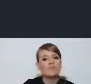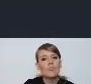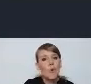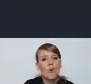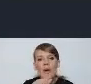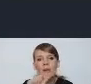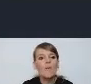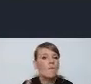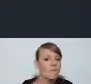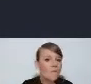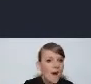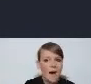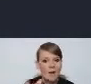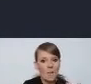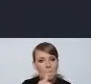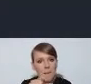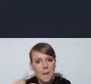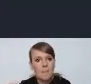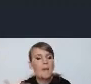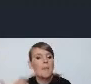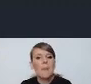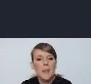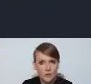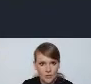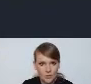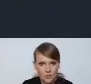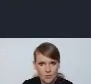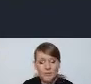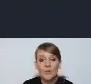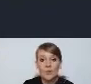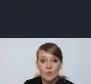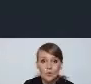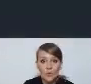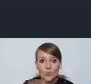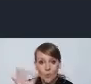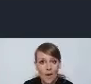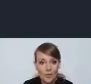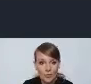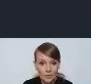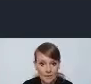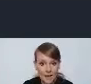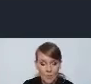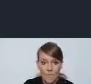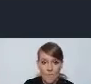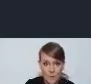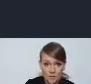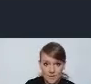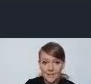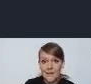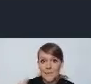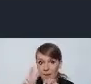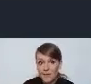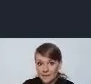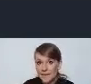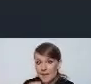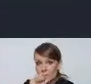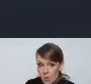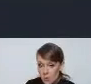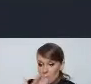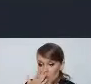warto realizować PPP. Dokładnie to samo jest w Polsce. I te badania europejskie pokazują,